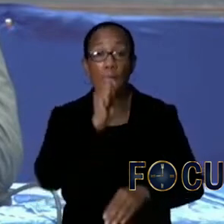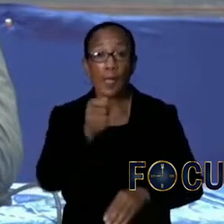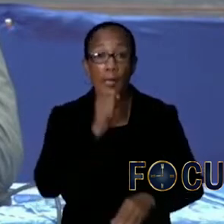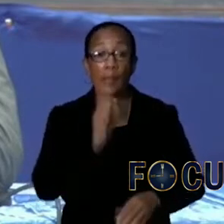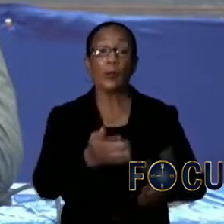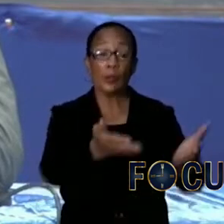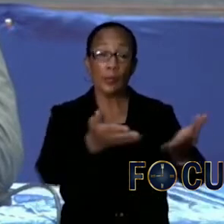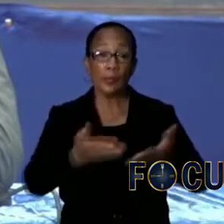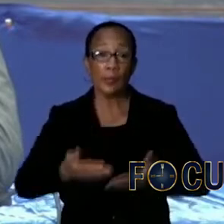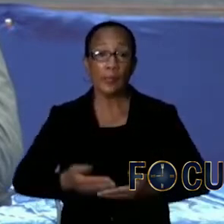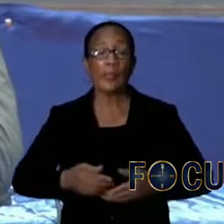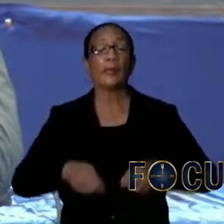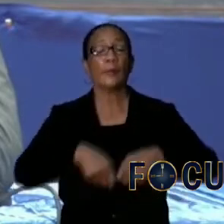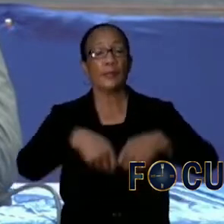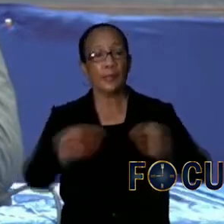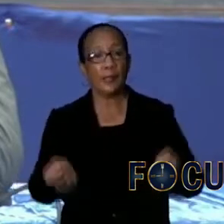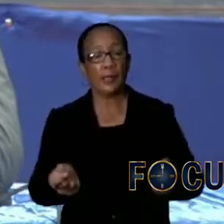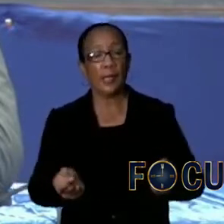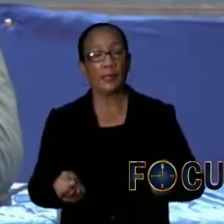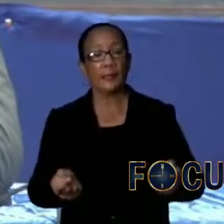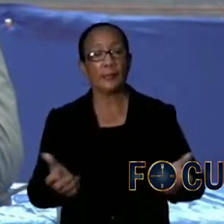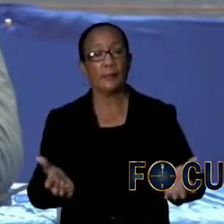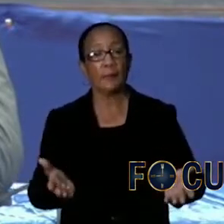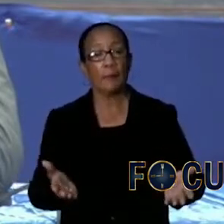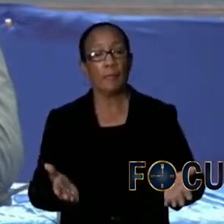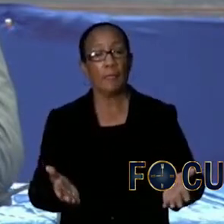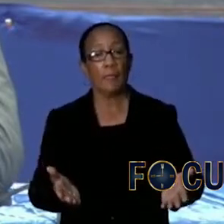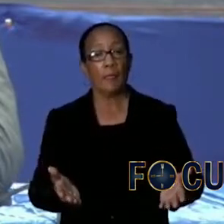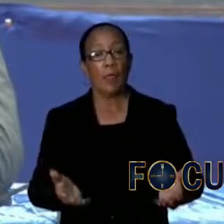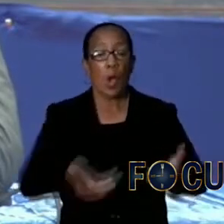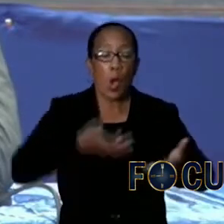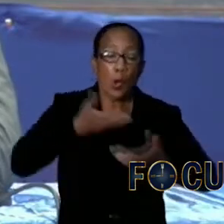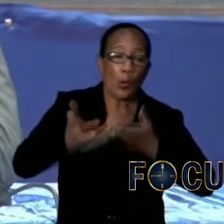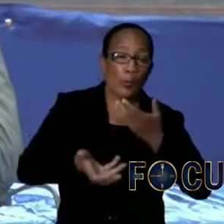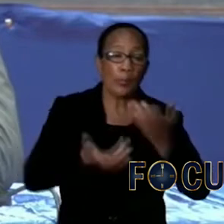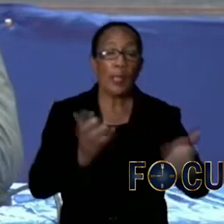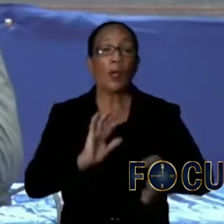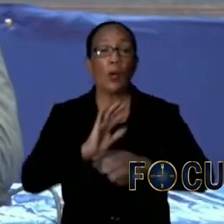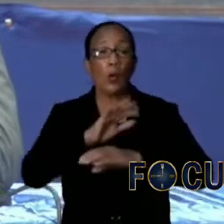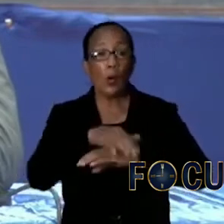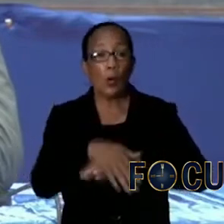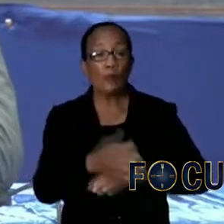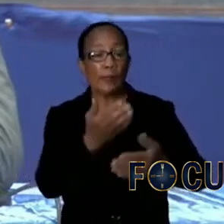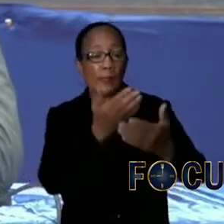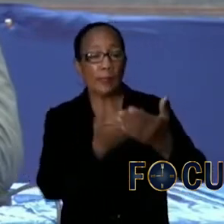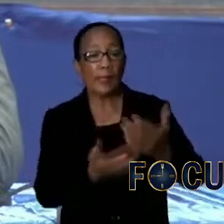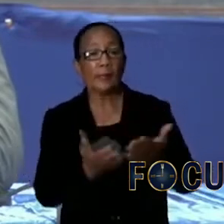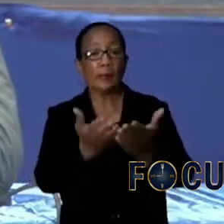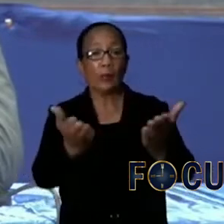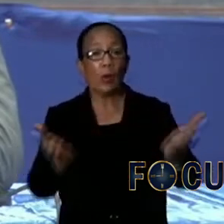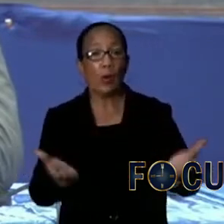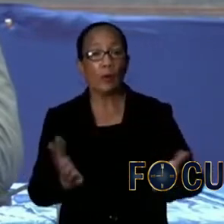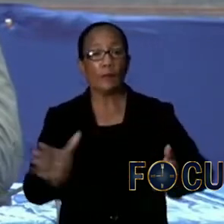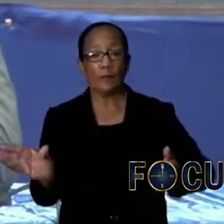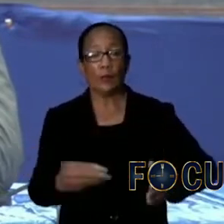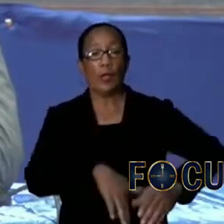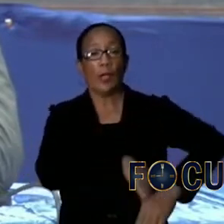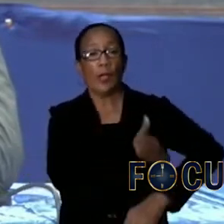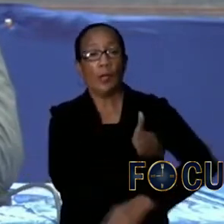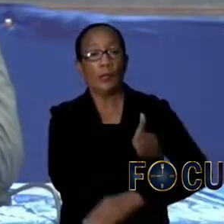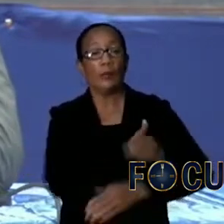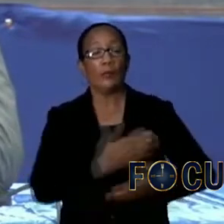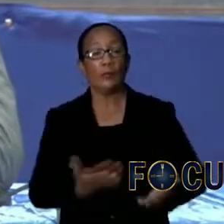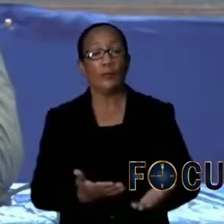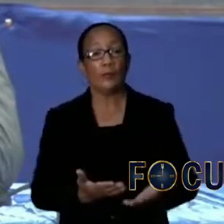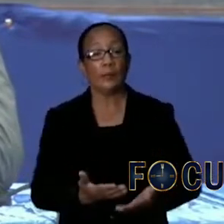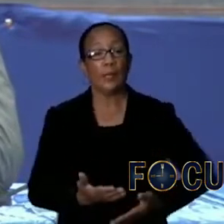een presentatie is of een uitleg is over een enquête die is gehouden vanuit de universiteit, de medische